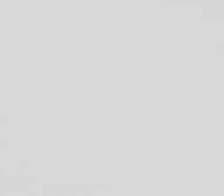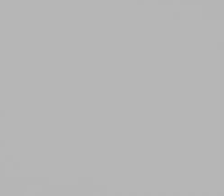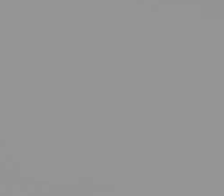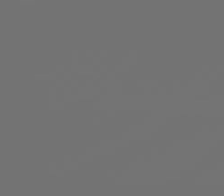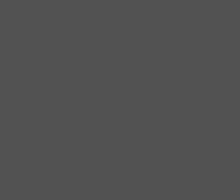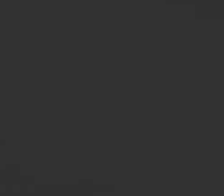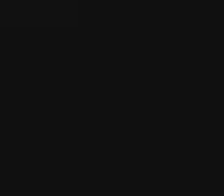հⁿտվմպը ատաստիս տատացում